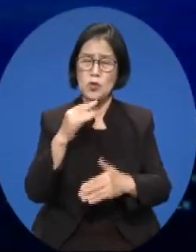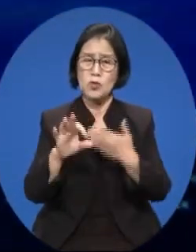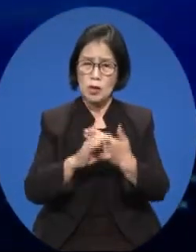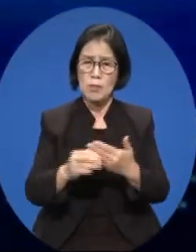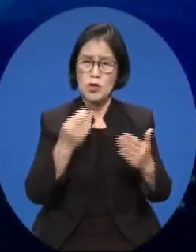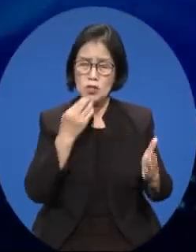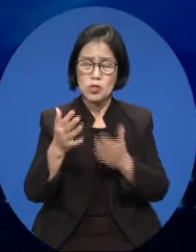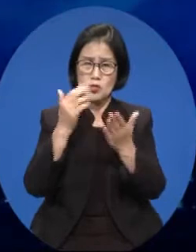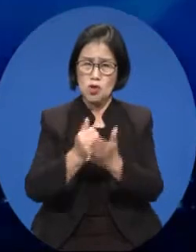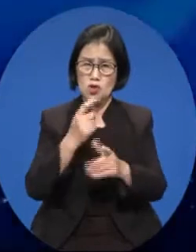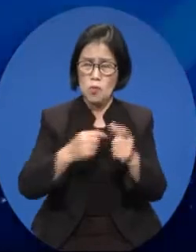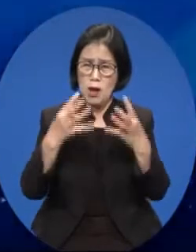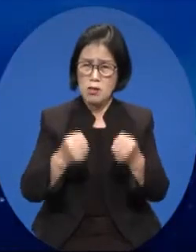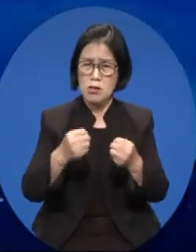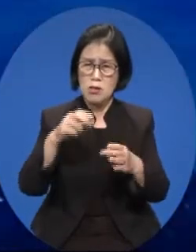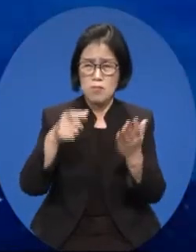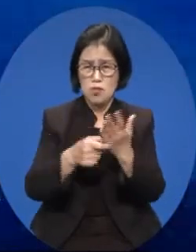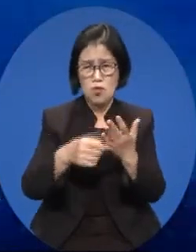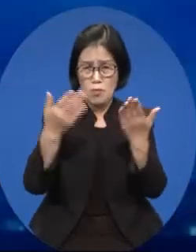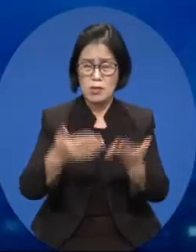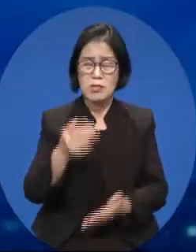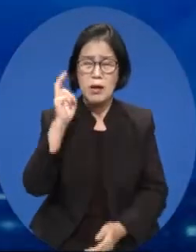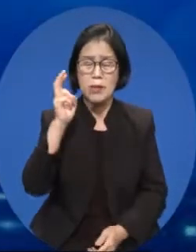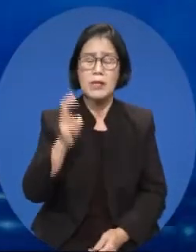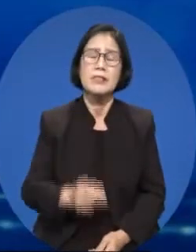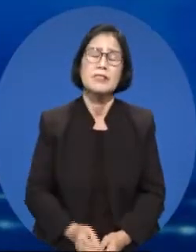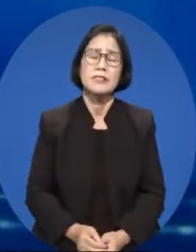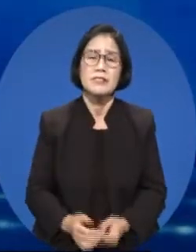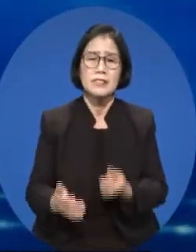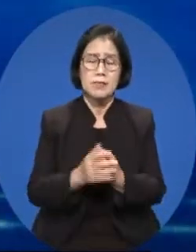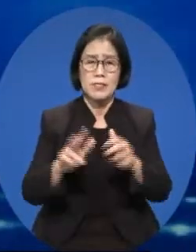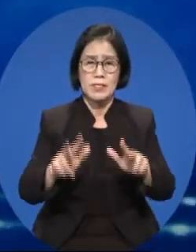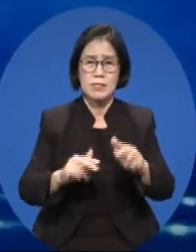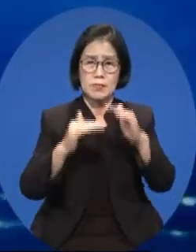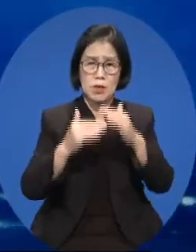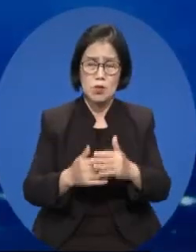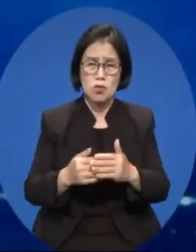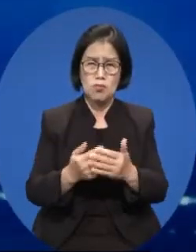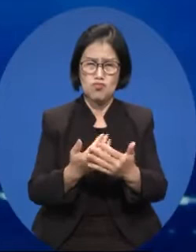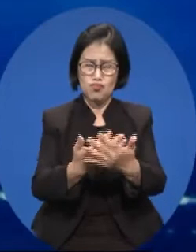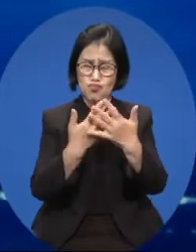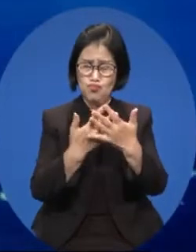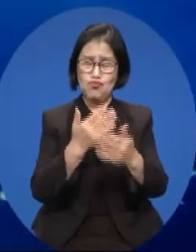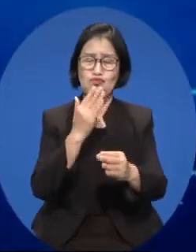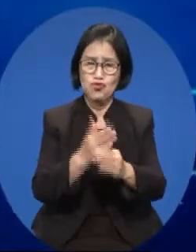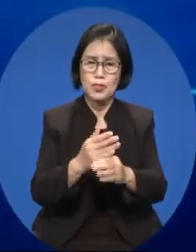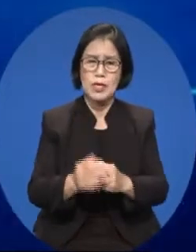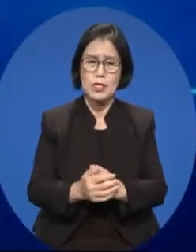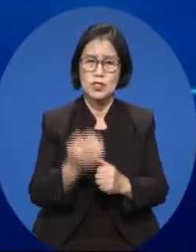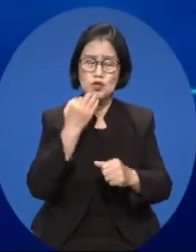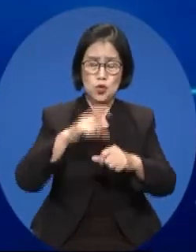더 많은 표를 얻어 쓸 수도 있다 이런 얘기가 나오기도 합니다 그렇기 때문에 지금 이 내용이 계속해서 커져가고 있는 마 중에서 무